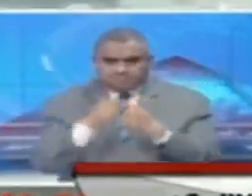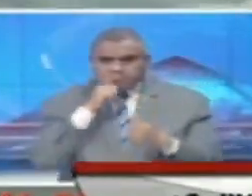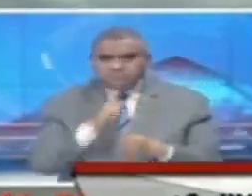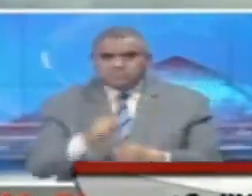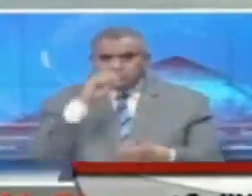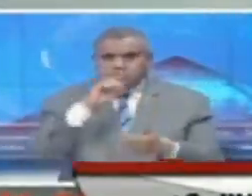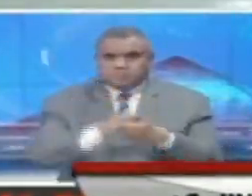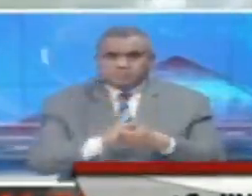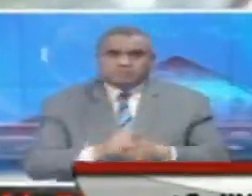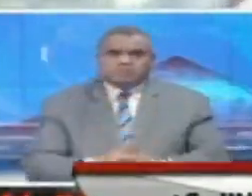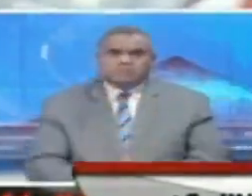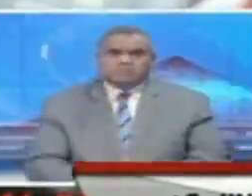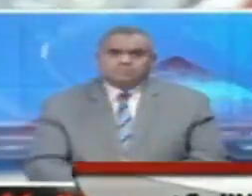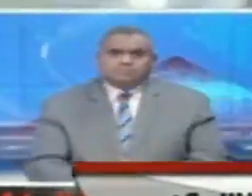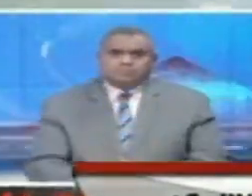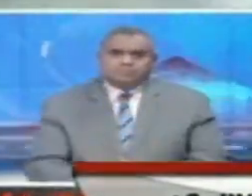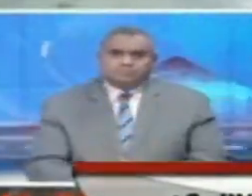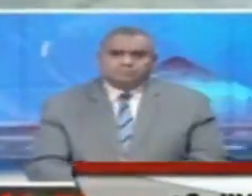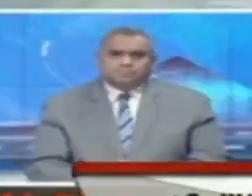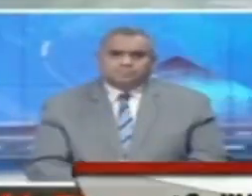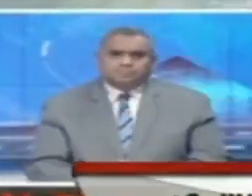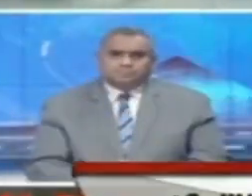قوتها.